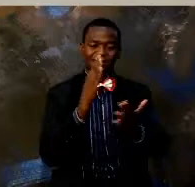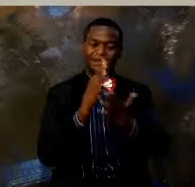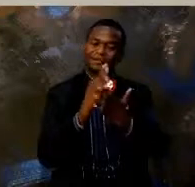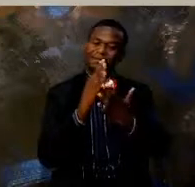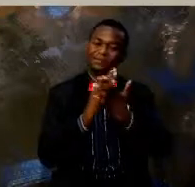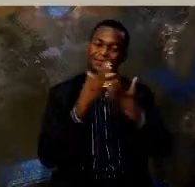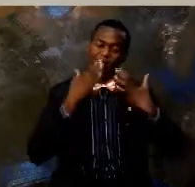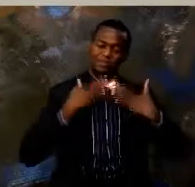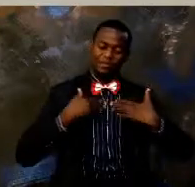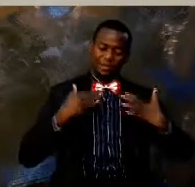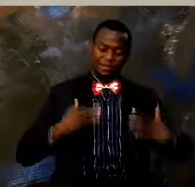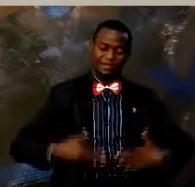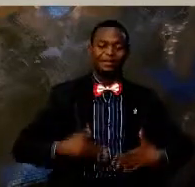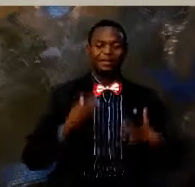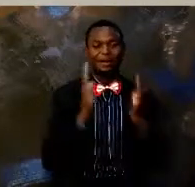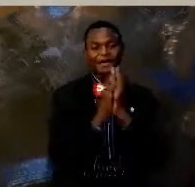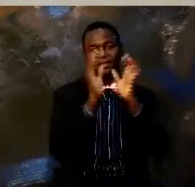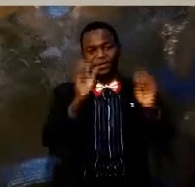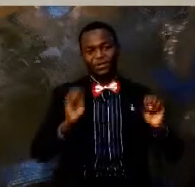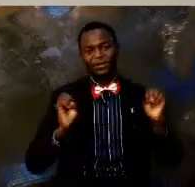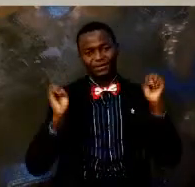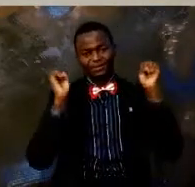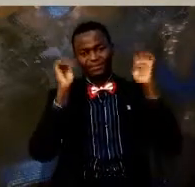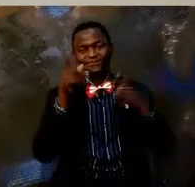mwili. Haleluya.